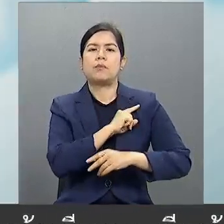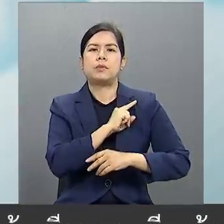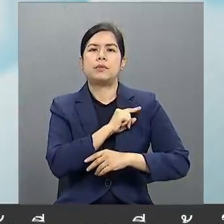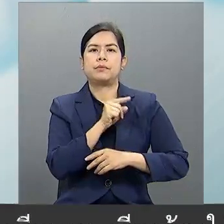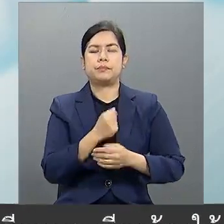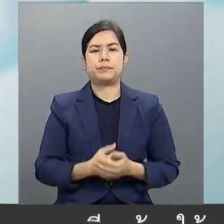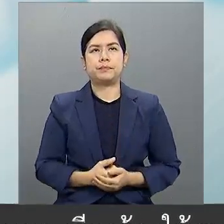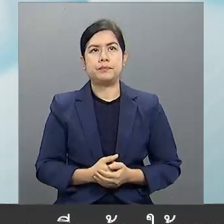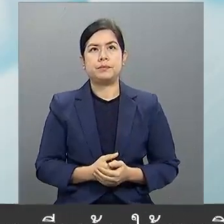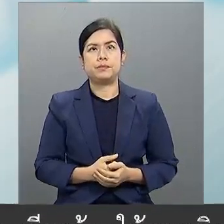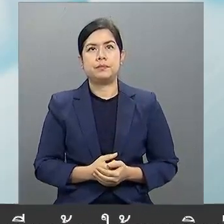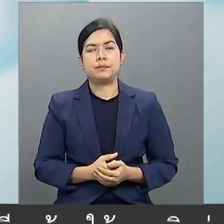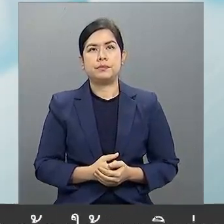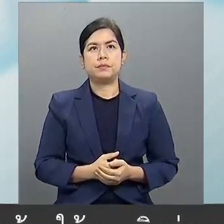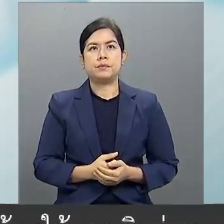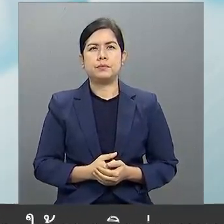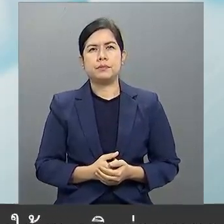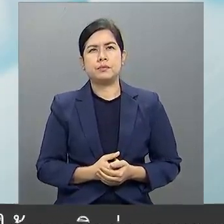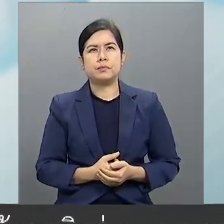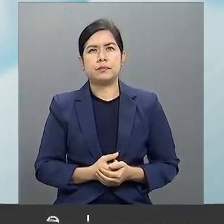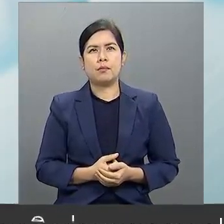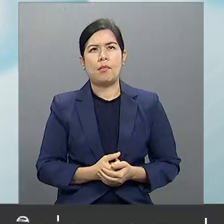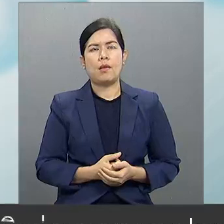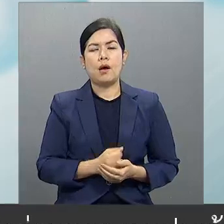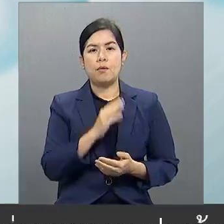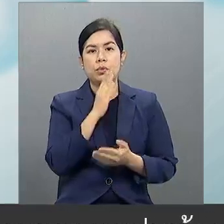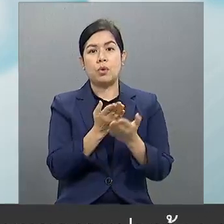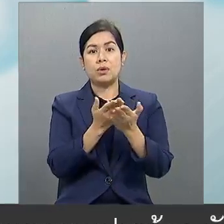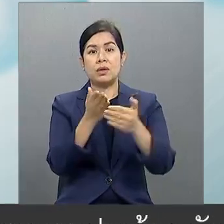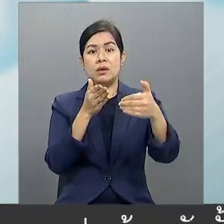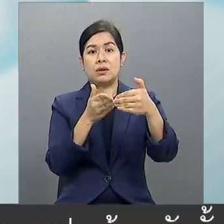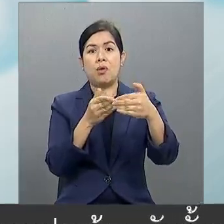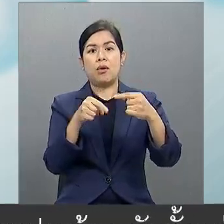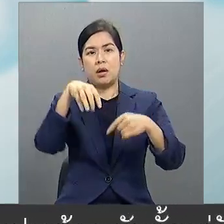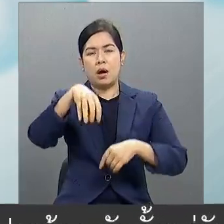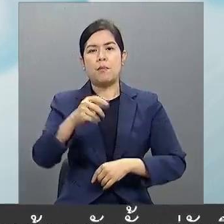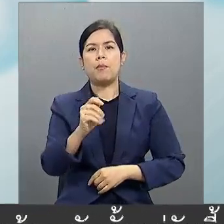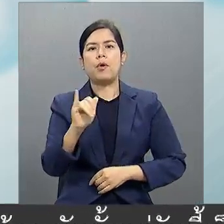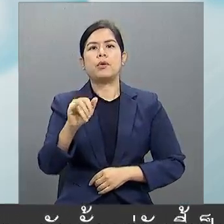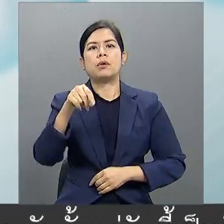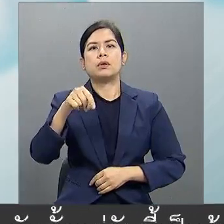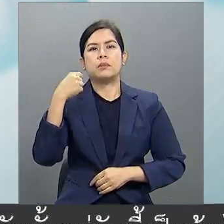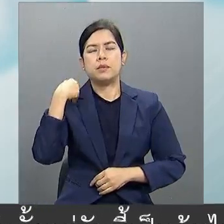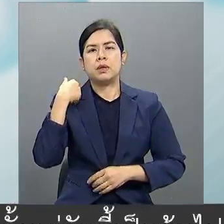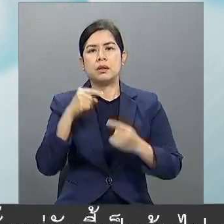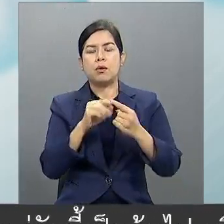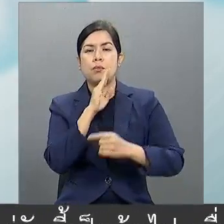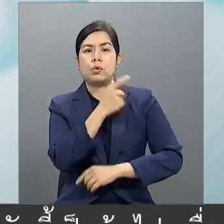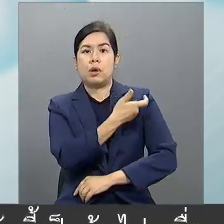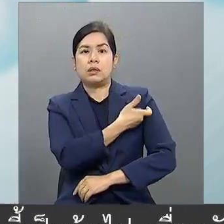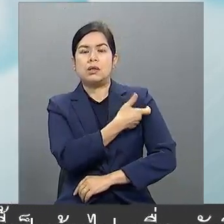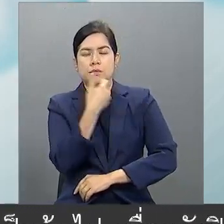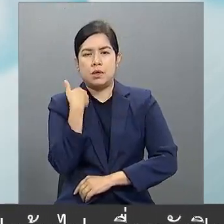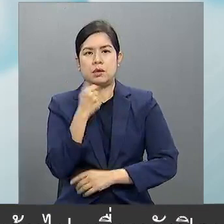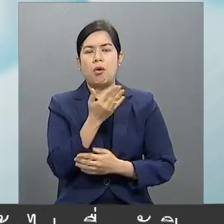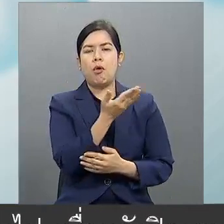ท่านก็ยินดีจะให้ซื้อผ่านองค์การเภสัชแล้วมาขายให้เอกชนไปฉีดก็ได้เพราะจริงๆการฉีดเนี่ยมันต้องอาศัยเอกชนแน่ๆเพ